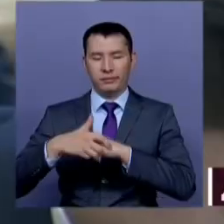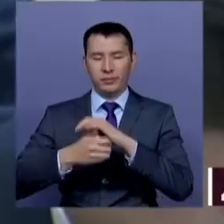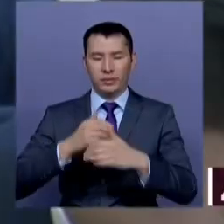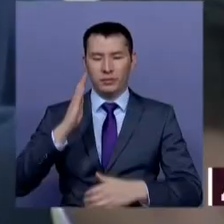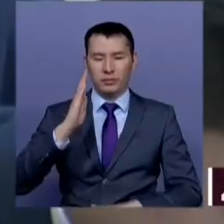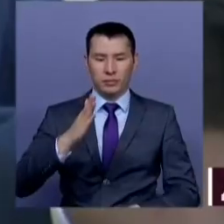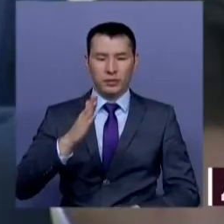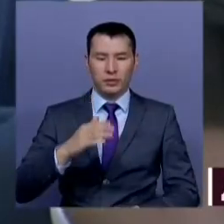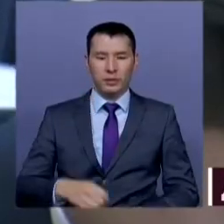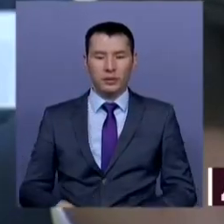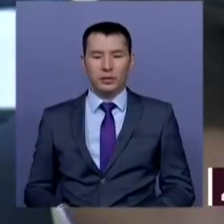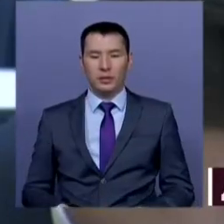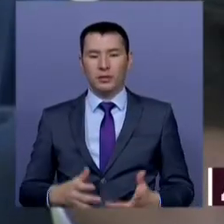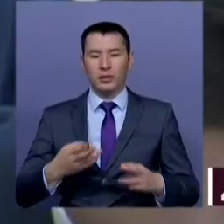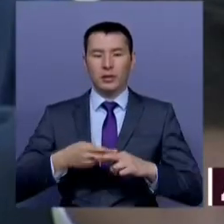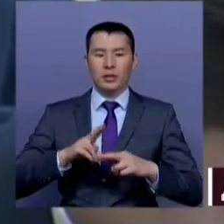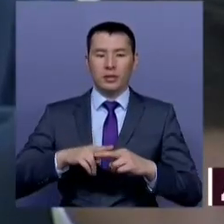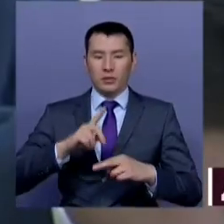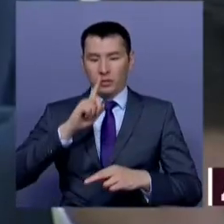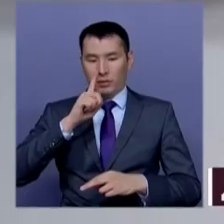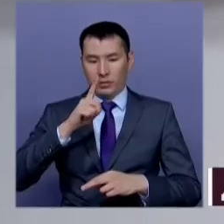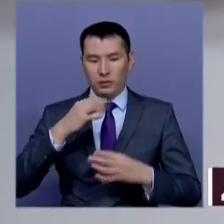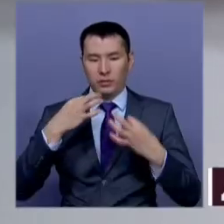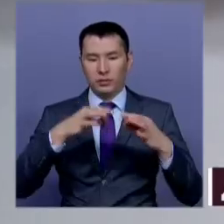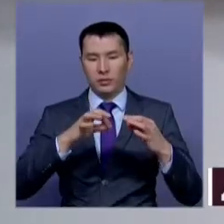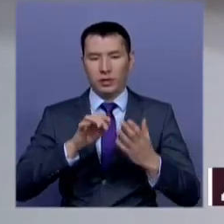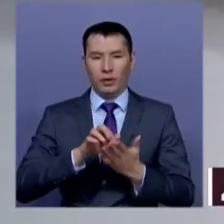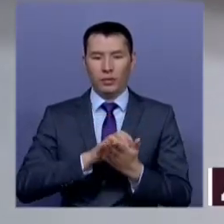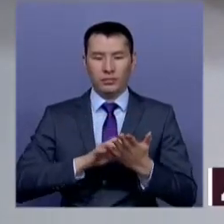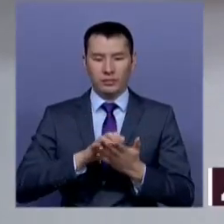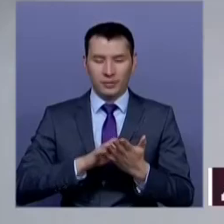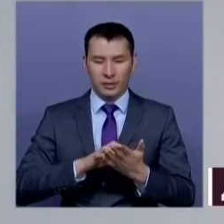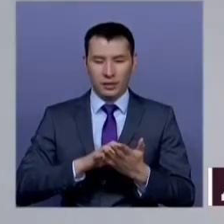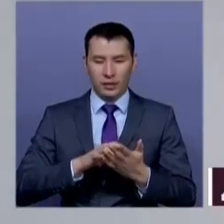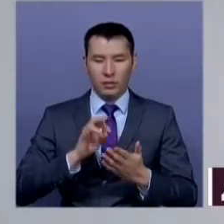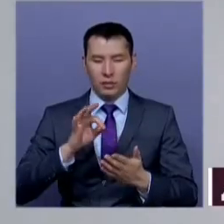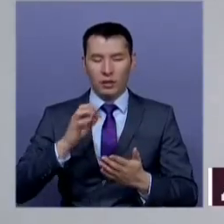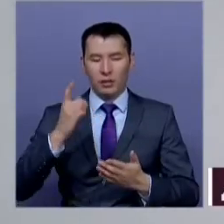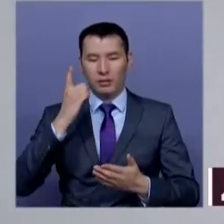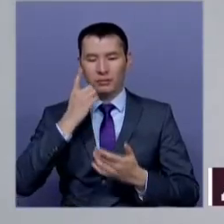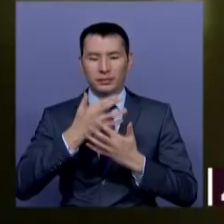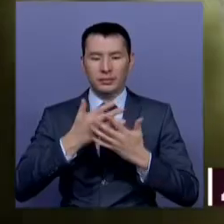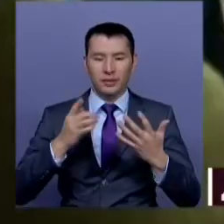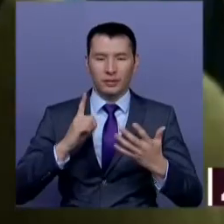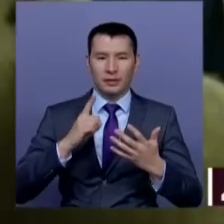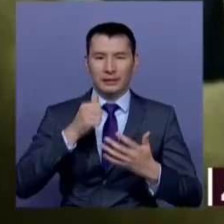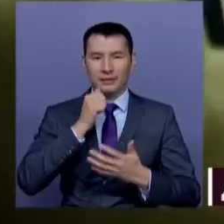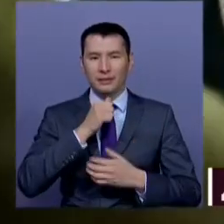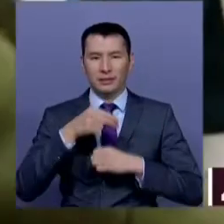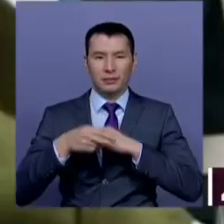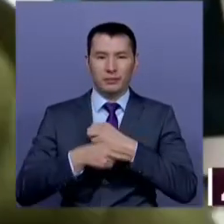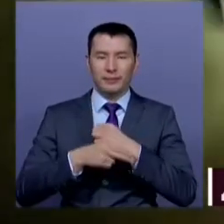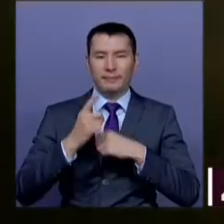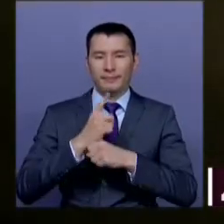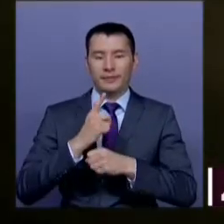воспользоваться калькулятором. А время проведения главного госэкзамена продлят на 10 минут. Тем самым общая продолжительность единого национального